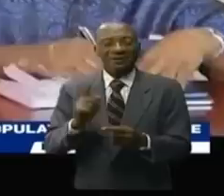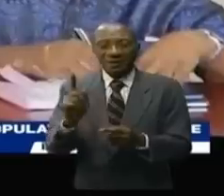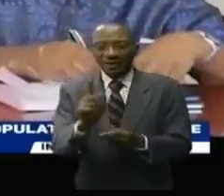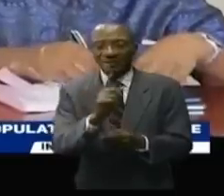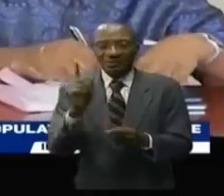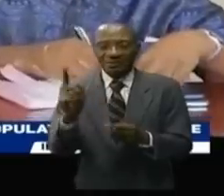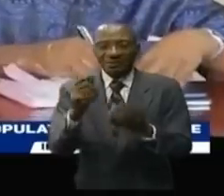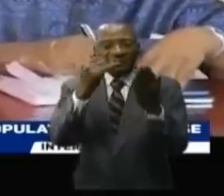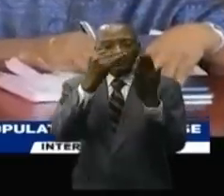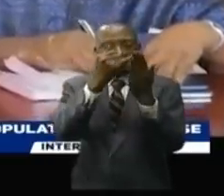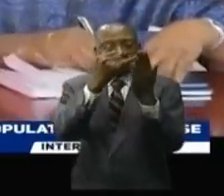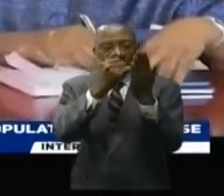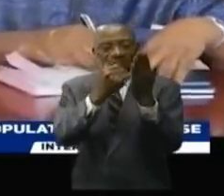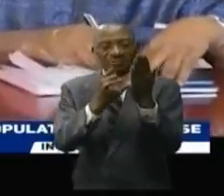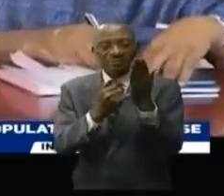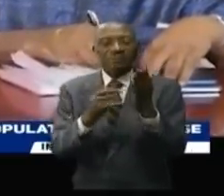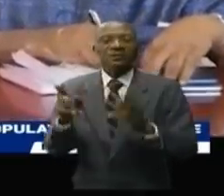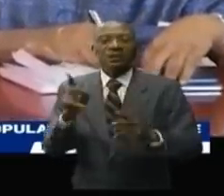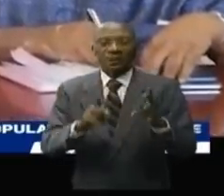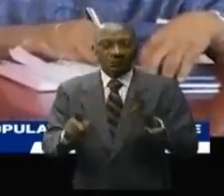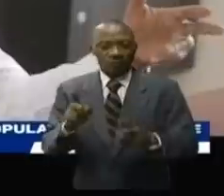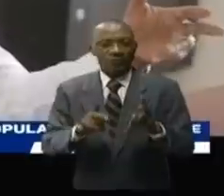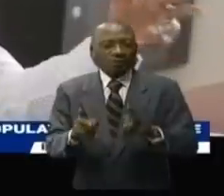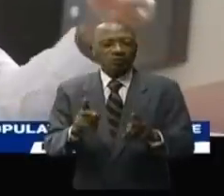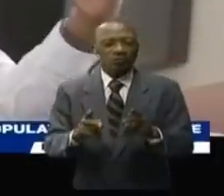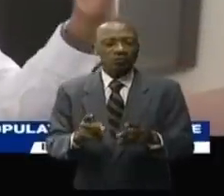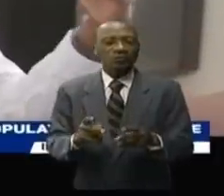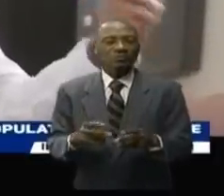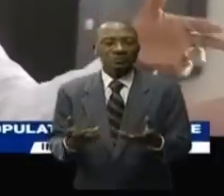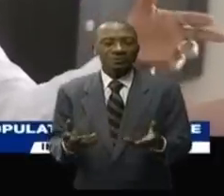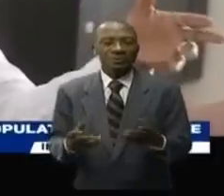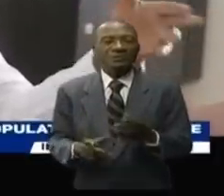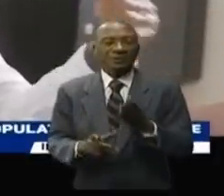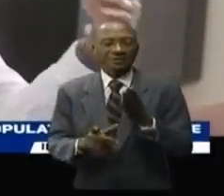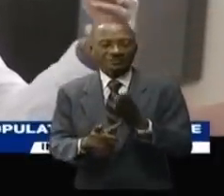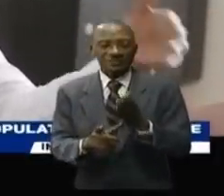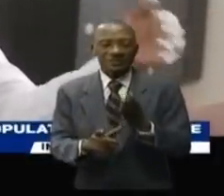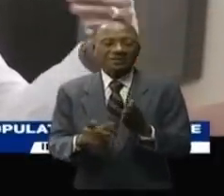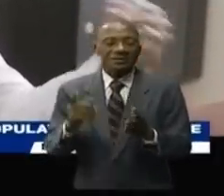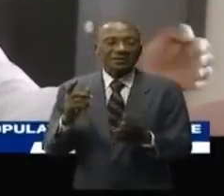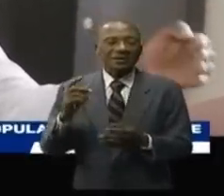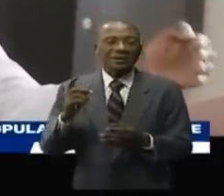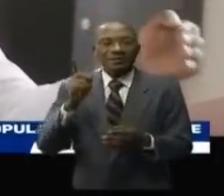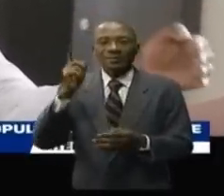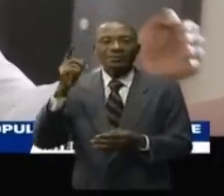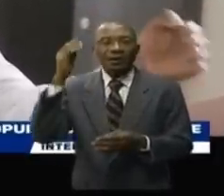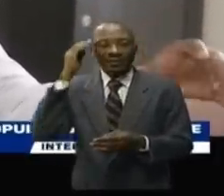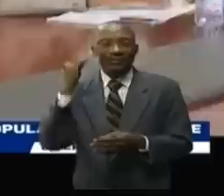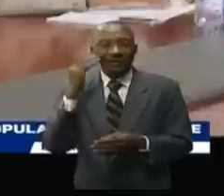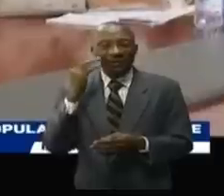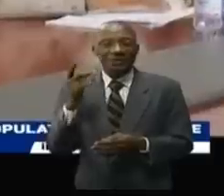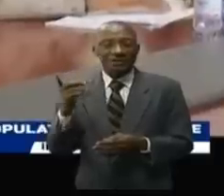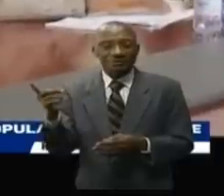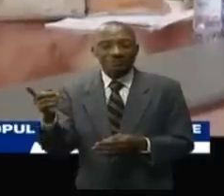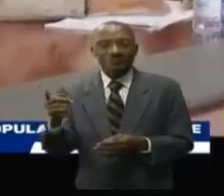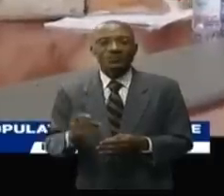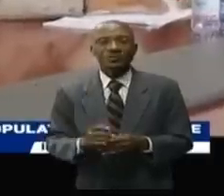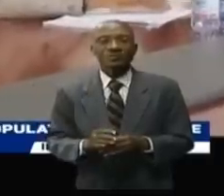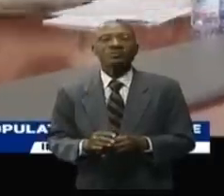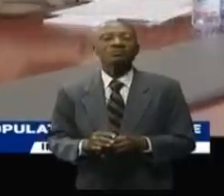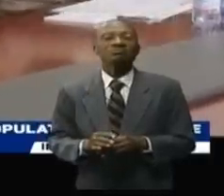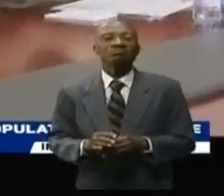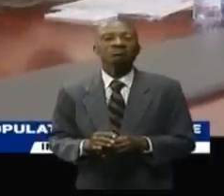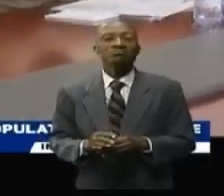remonte à plusieurs décennies. C'est dans ces cadres que le vice-premier ministre, ministre de l'Intérieur et Sécurité, a convoqué le responsable de